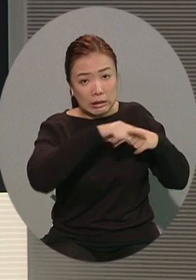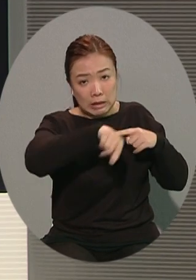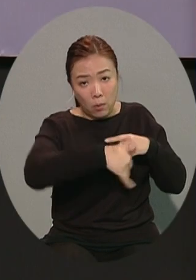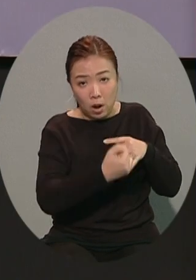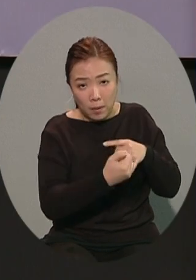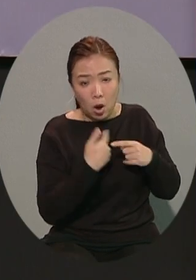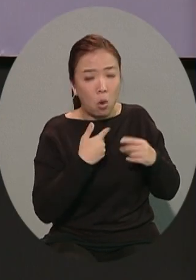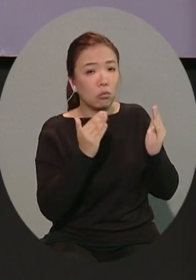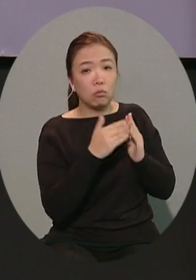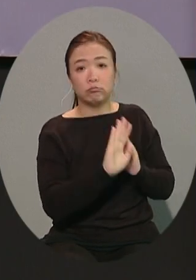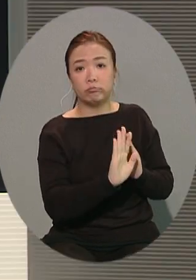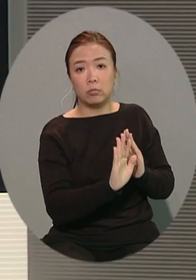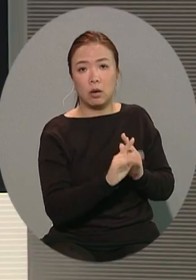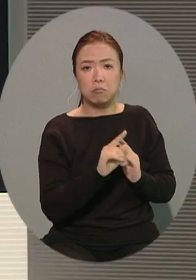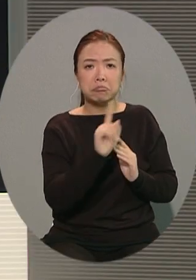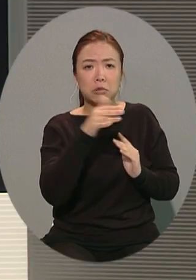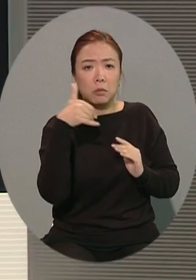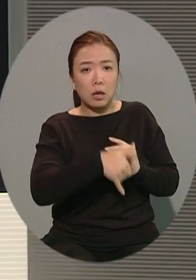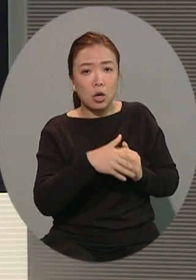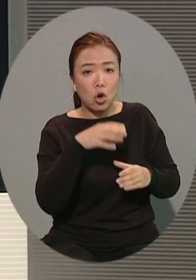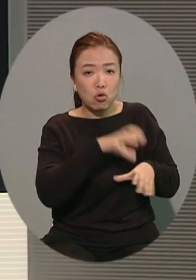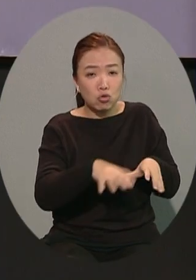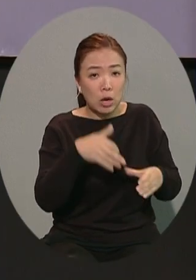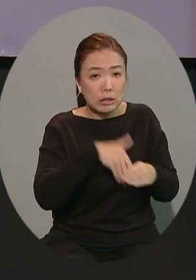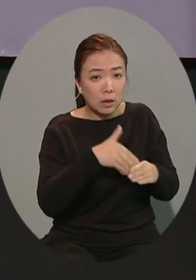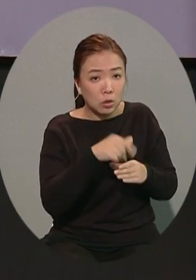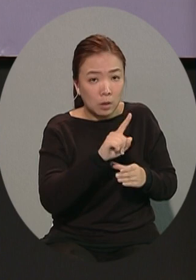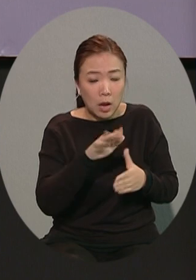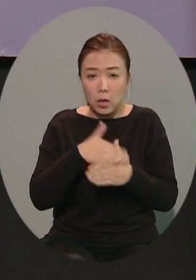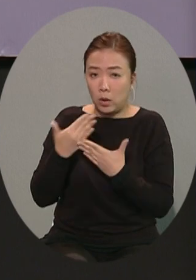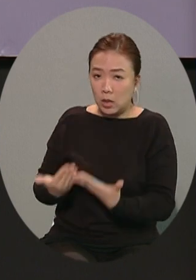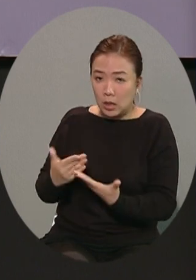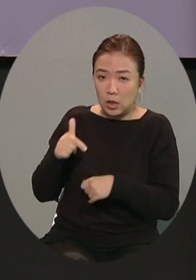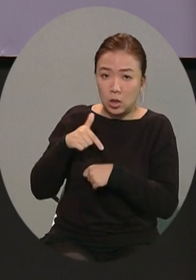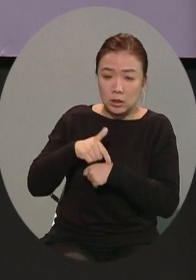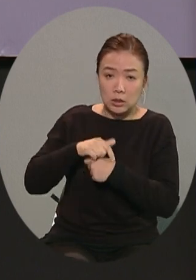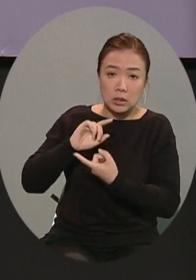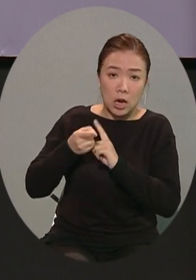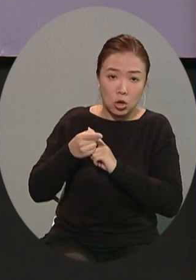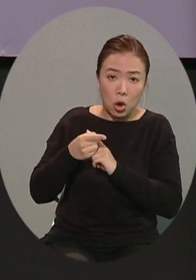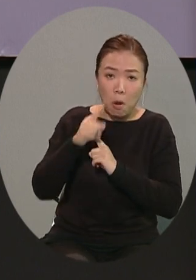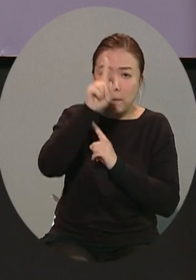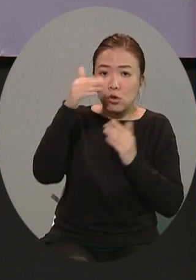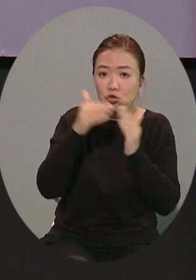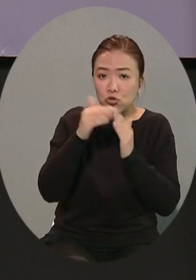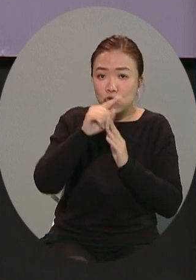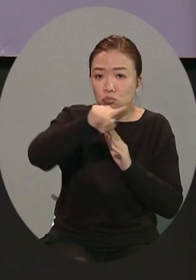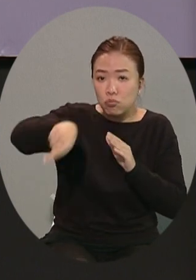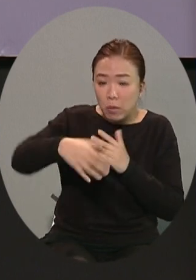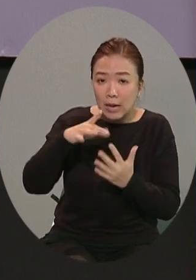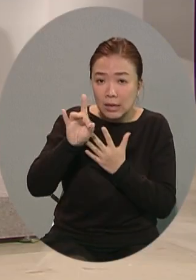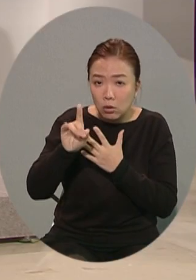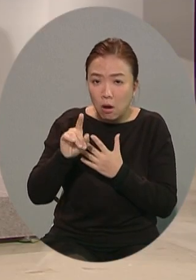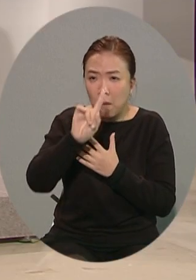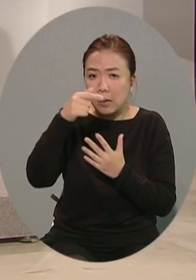係住喺大圍。 你唔係住喺大圍，點解嚟呢區？ 因為呢一個世代已經唔再係 B 邊一個住邊度就係選邊區，而邊一度需